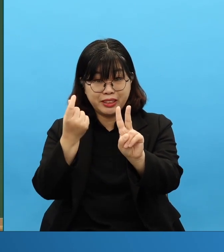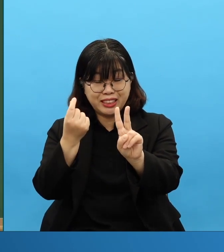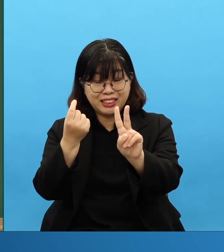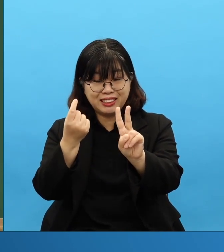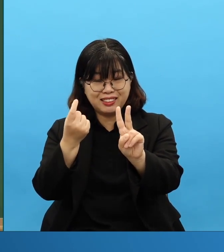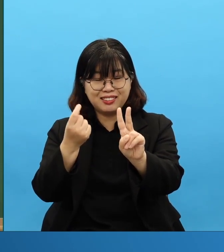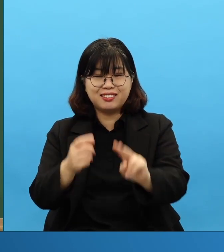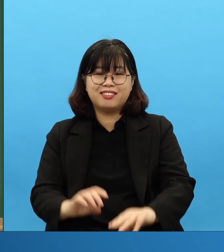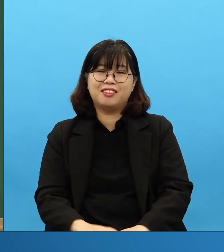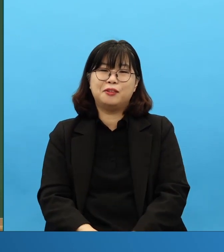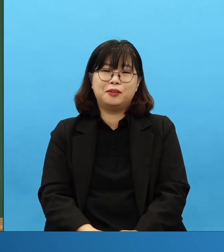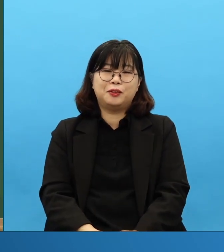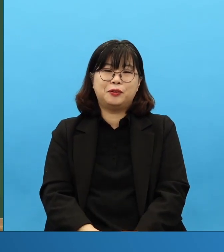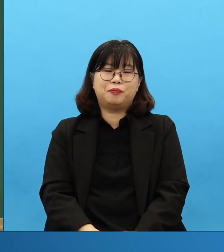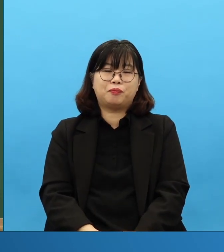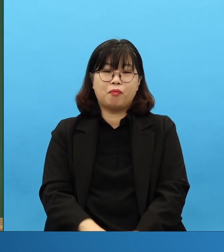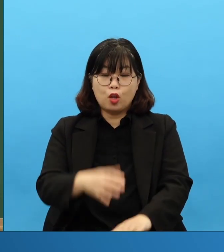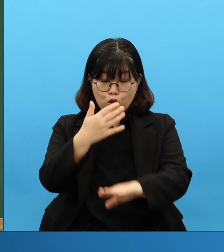この時備えられたことおひつじであります.